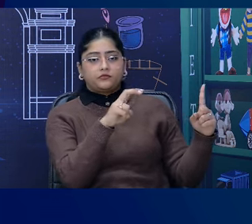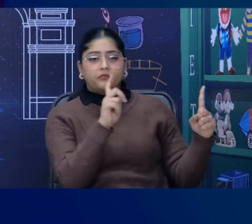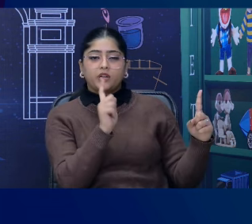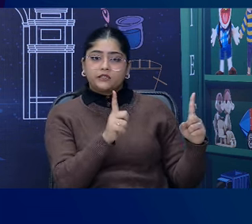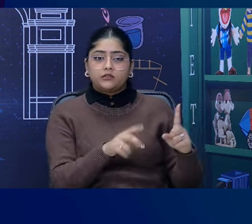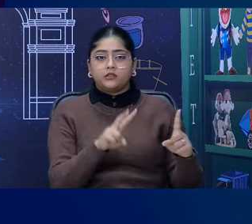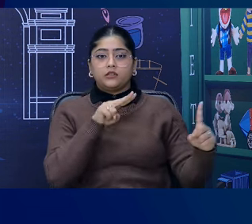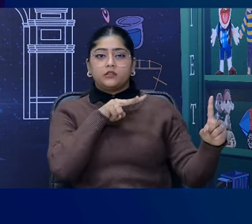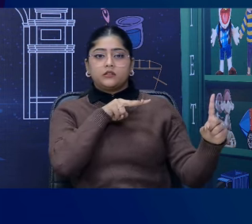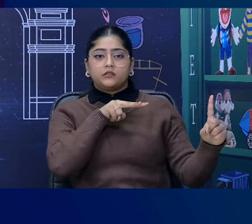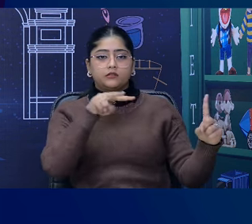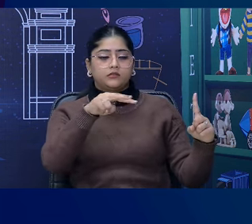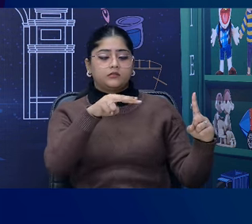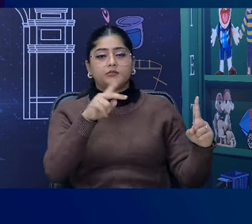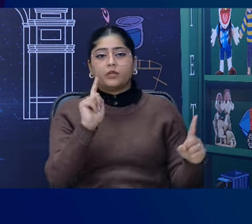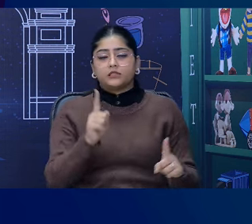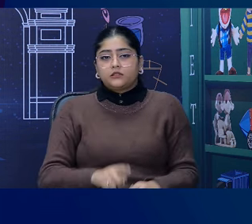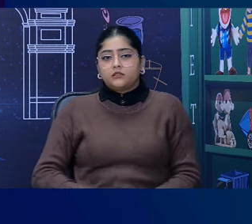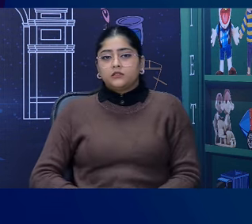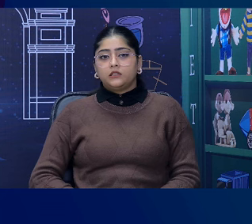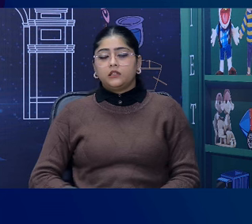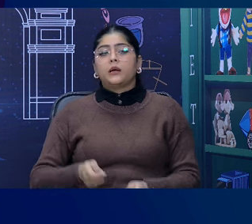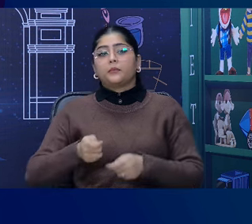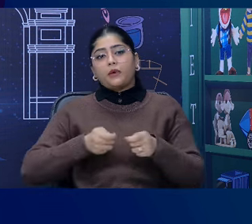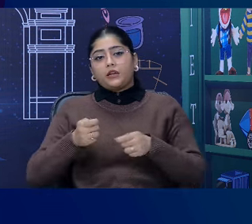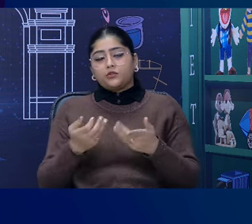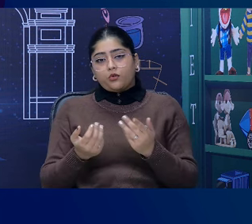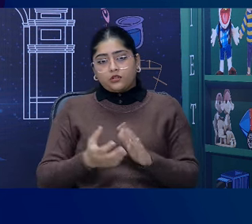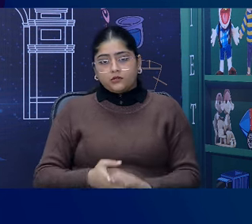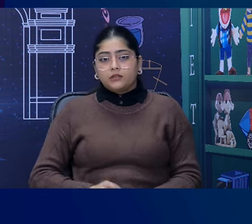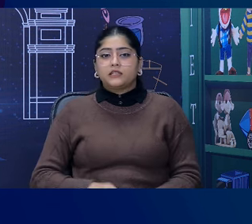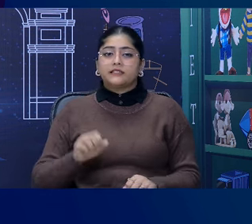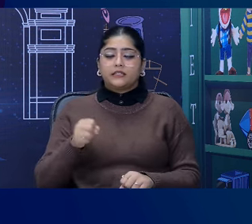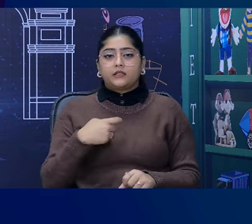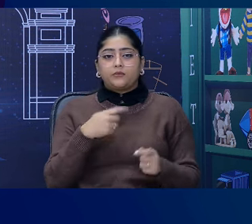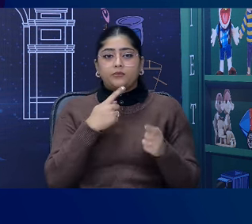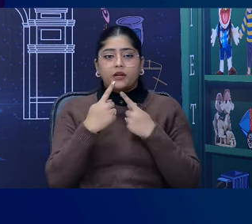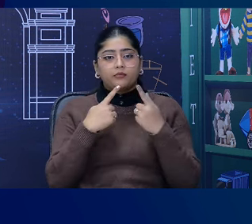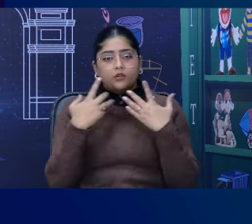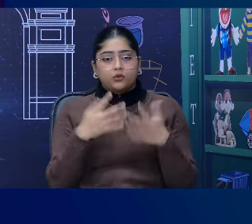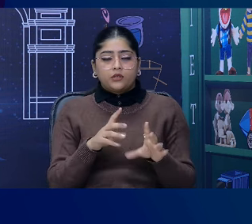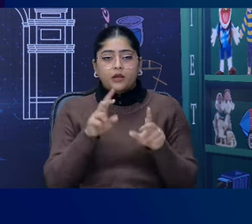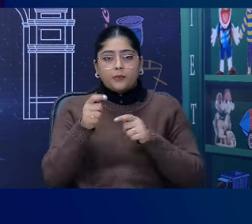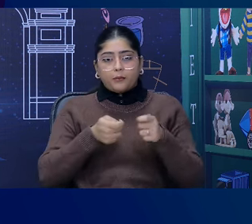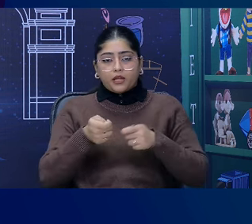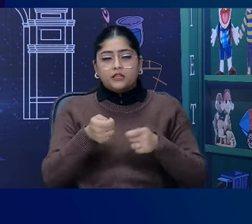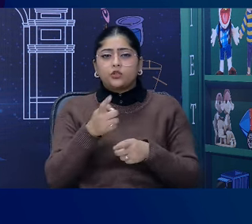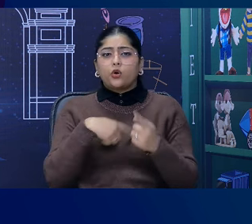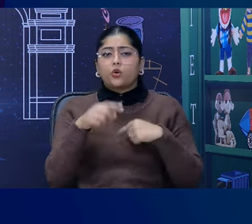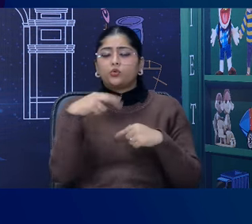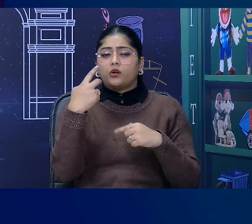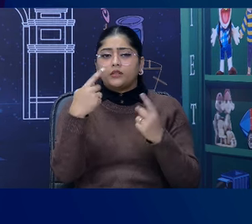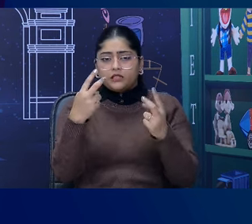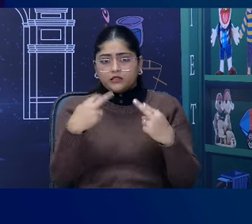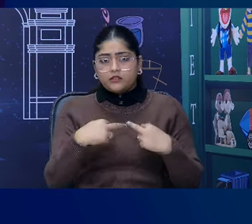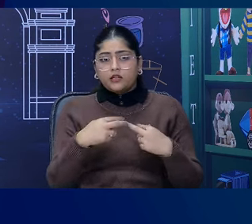कैन मैनेज स्ट्रेस ओके तो ये तो बात हुई स्ट्रेस मैनेजमेंट की और मुझे लगता है कि हमारे जितने भी व्यूवर्स हमारे साथ हैं बच्चे हैं